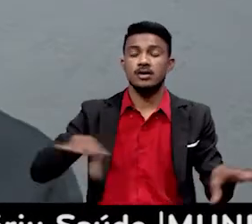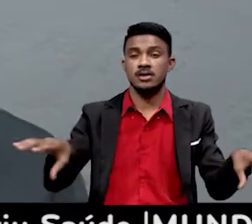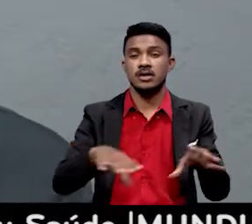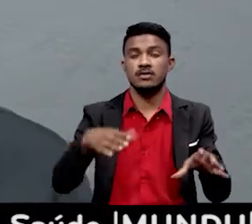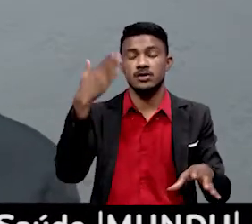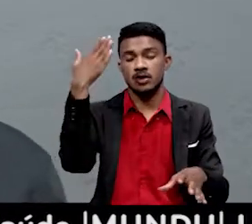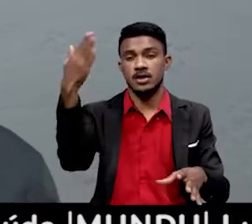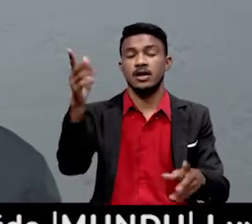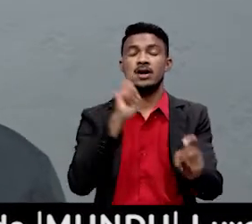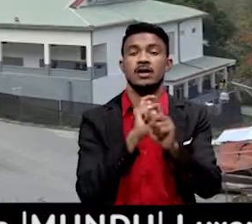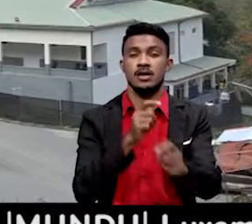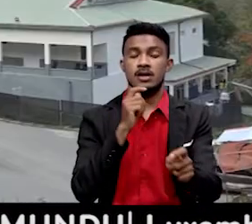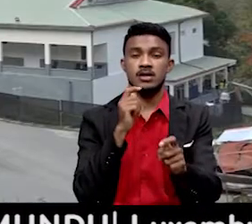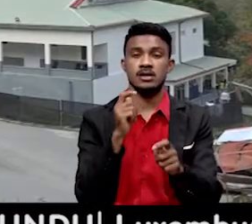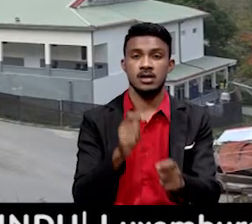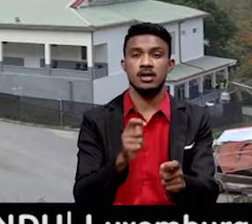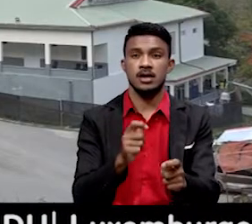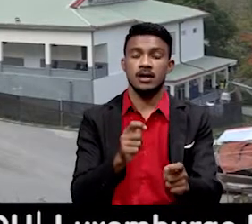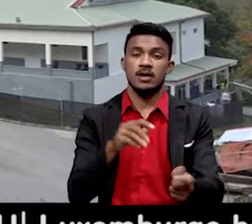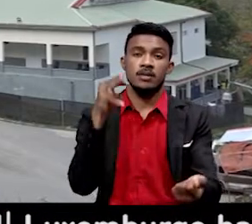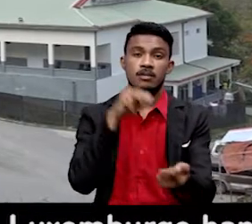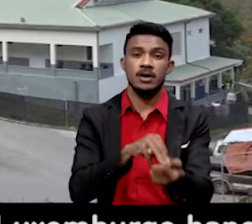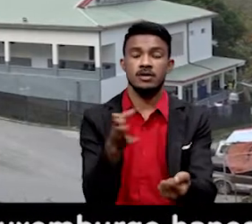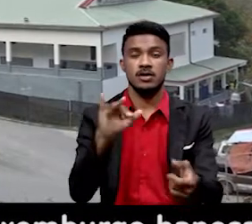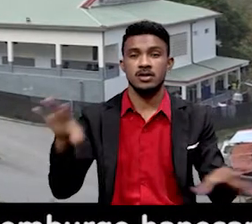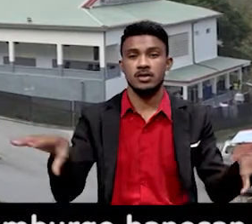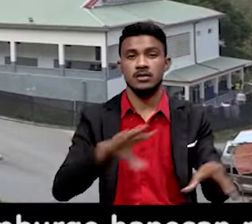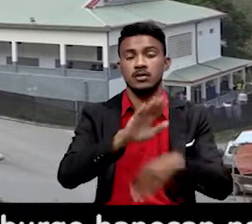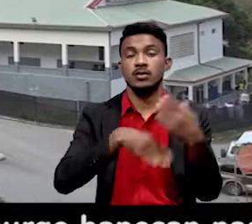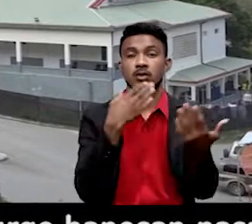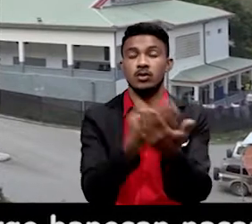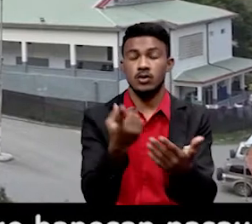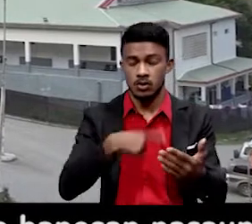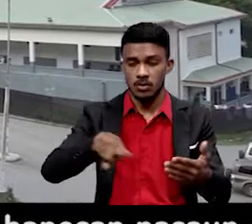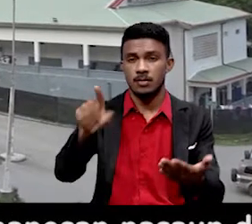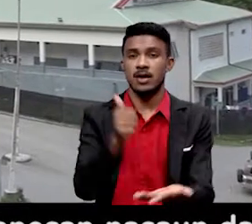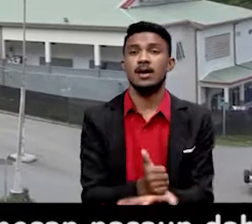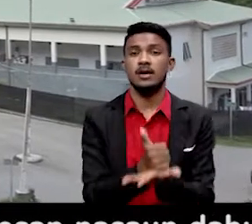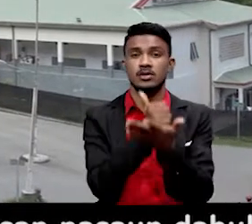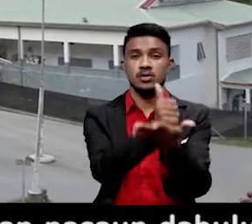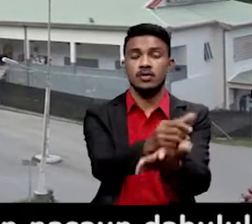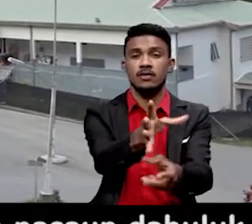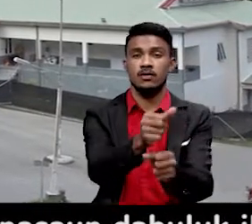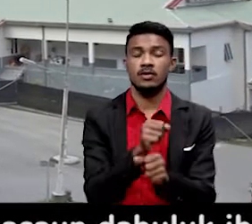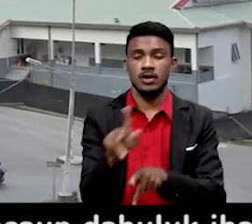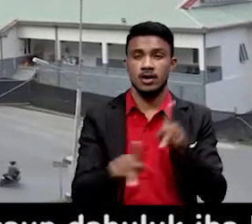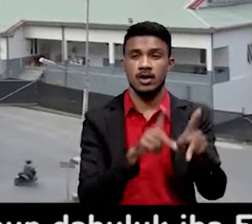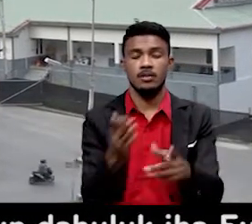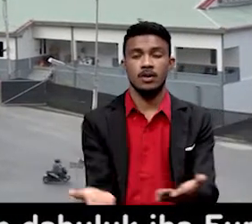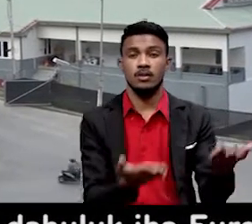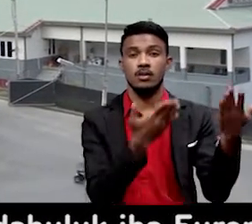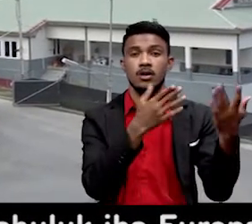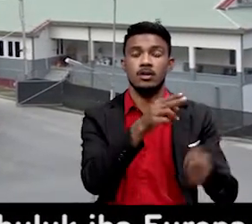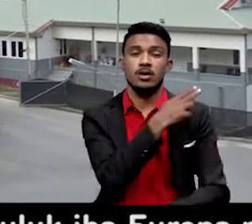i laboratorio hane ba si uri ga hotu tu funsionari siri hane ba ne hotu tumba zuda foti ema la lemse lor ba mortuari